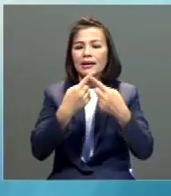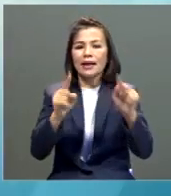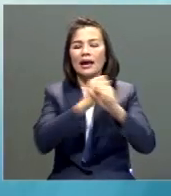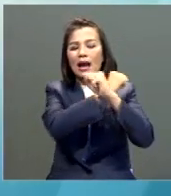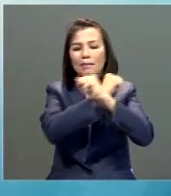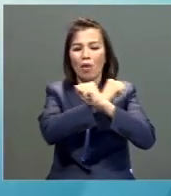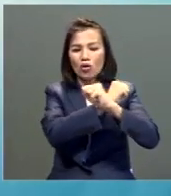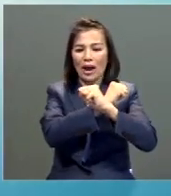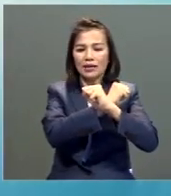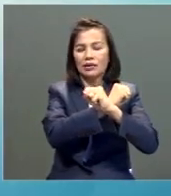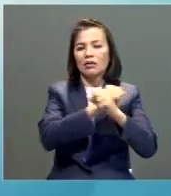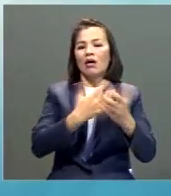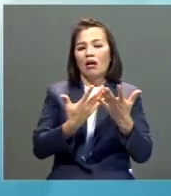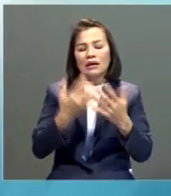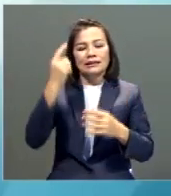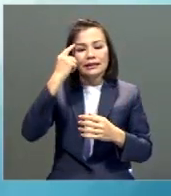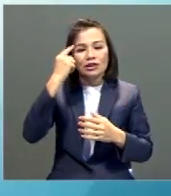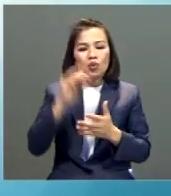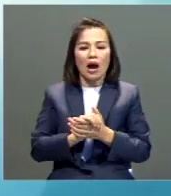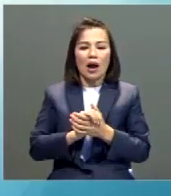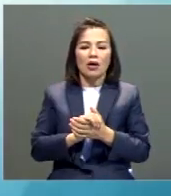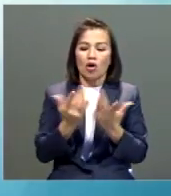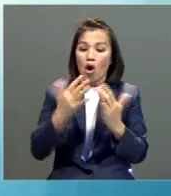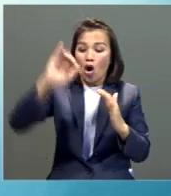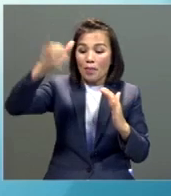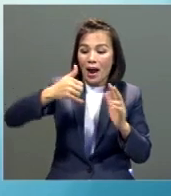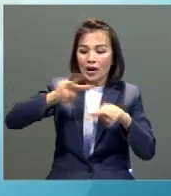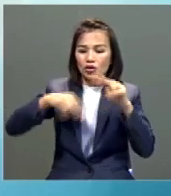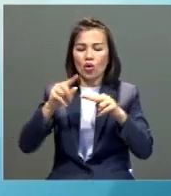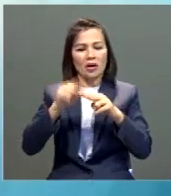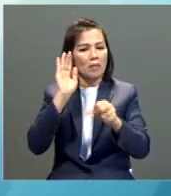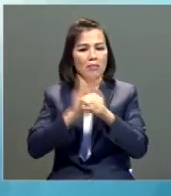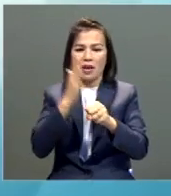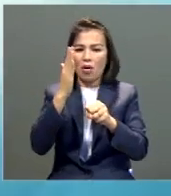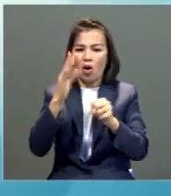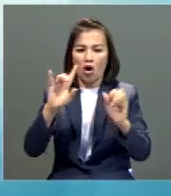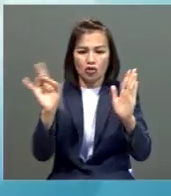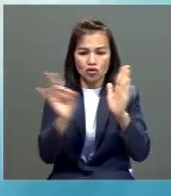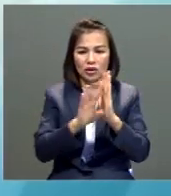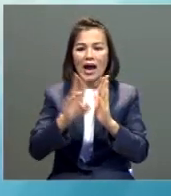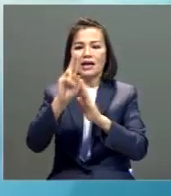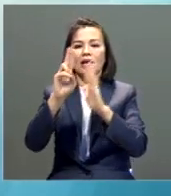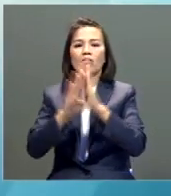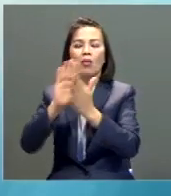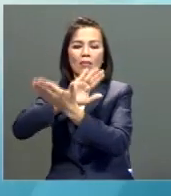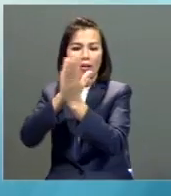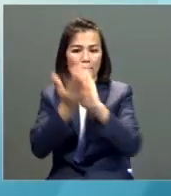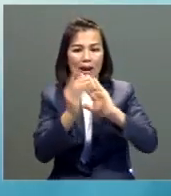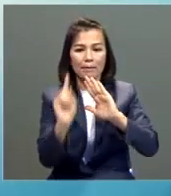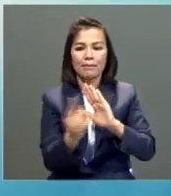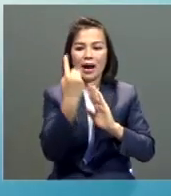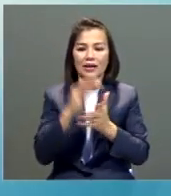นี่ยไม่ได้เป็นเรื่องที่ถูกต้องแล้วล่ะนะครับตอนหลังมาก็มีการปรับระบบระเบียบใหม่ครับก็คือเราเรียกว่